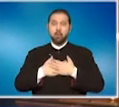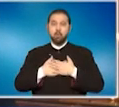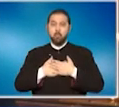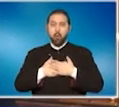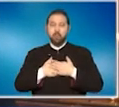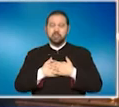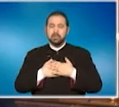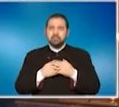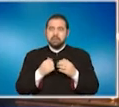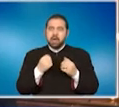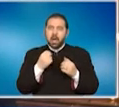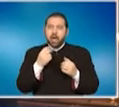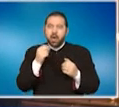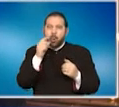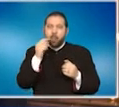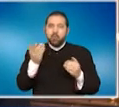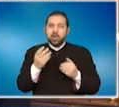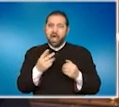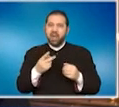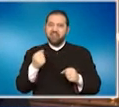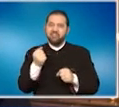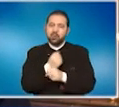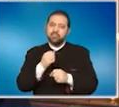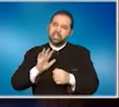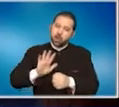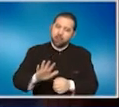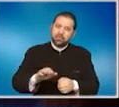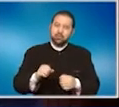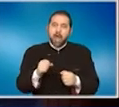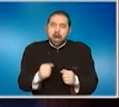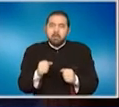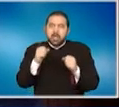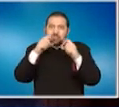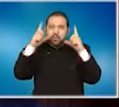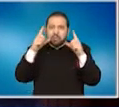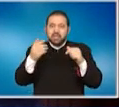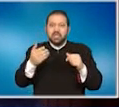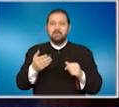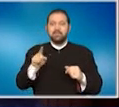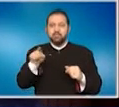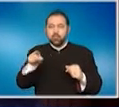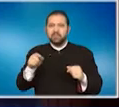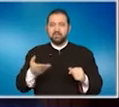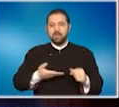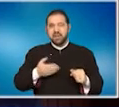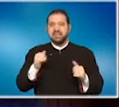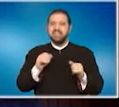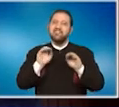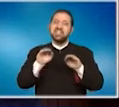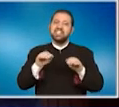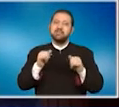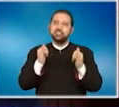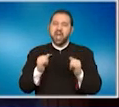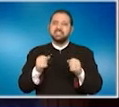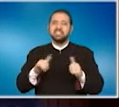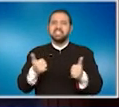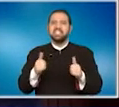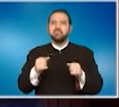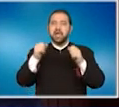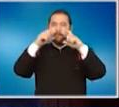întrebăm, Preacucenice, Părinte, astăzi se mai petrec minuni? Având în vedere că Dumnezeu este același, oamenii sunt aceiași, rugăciunile sunt